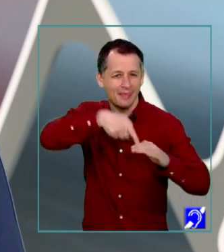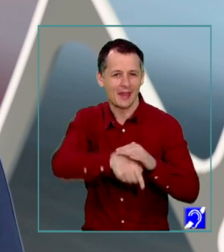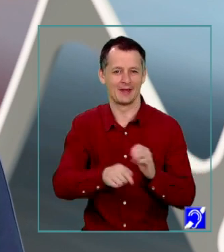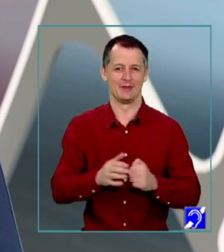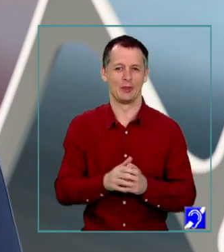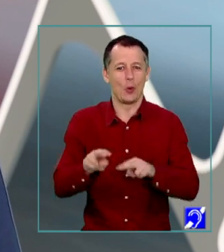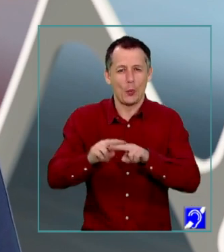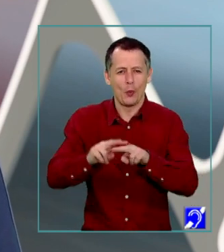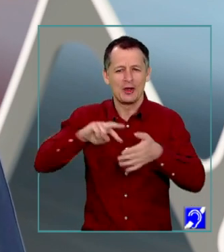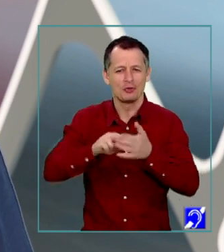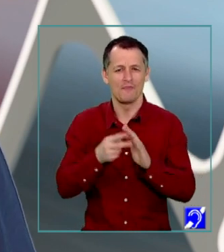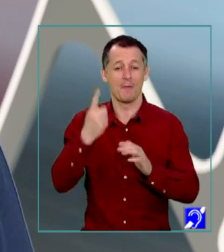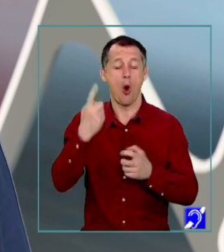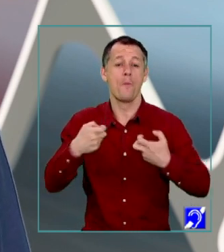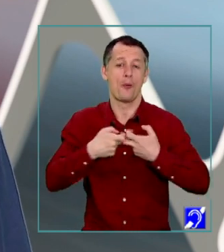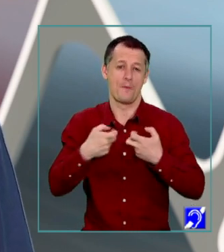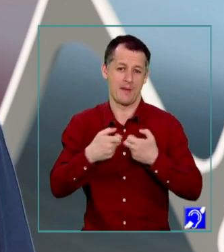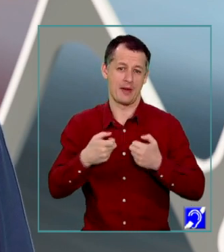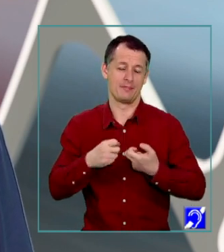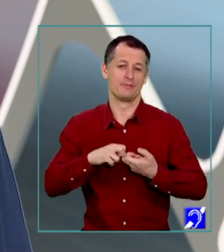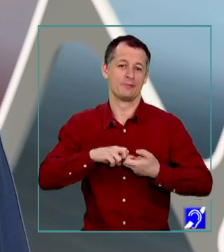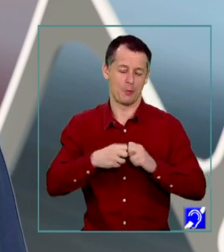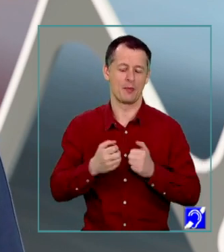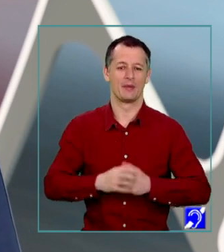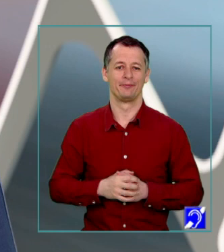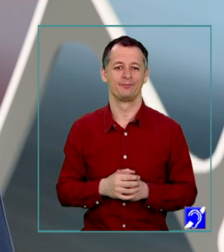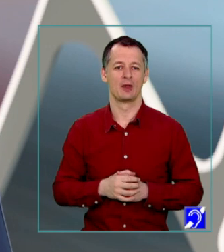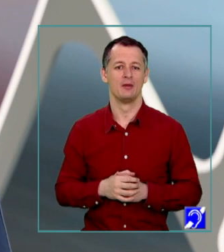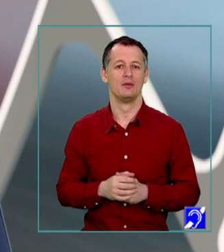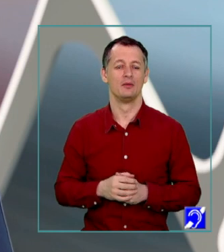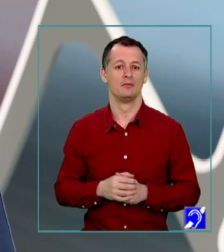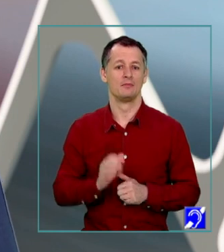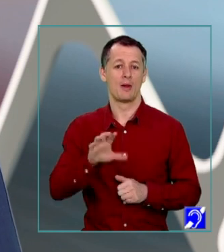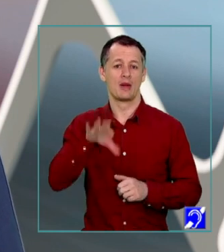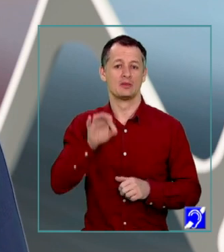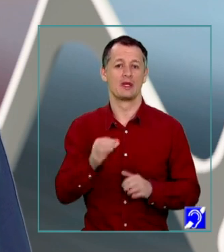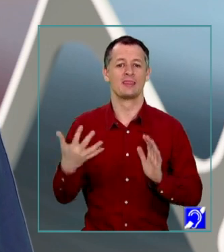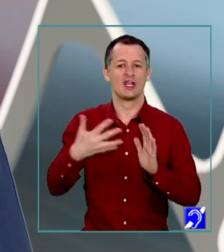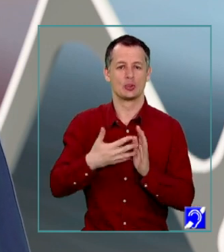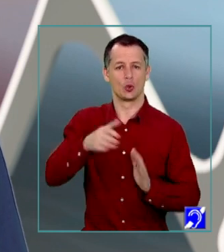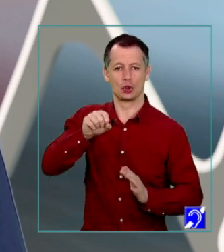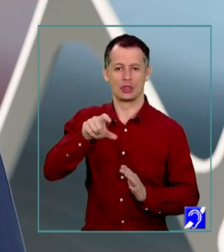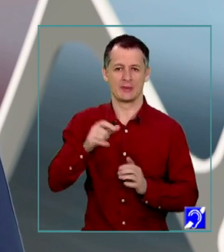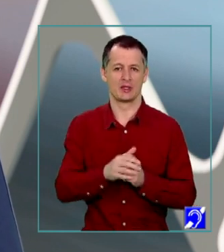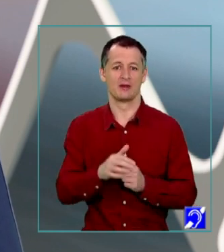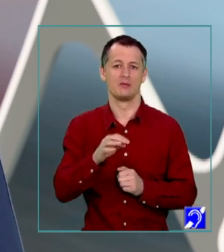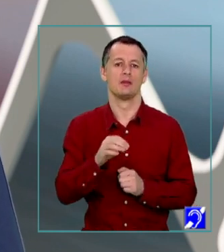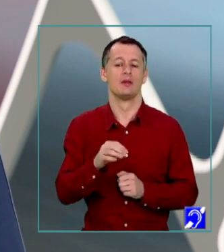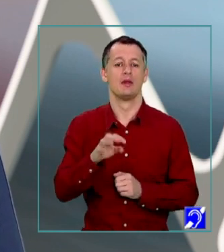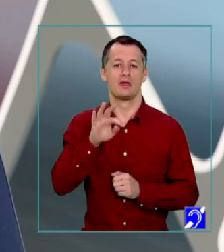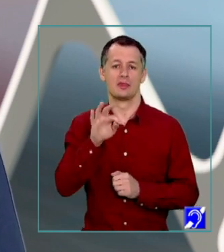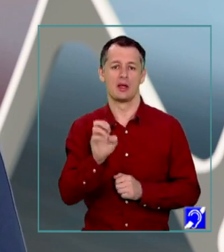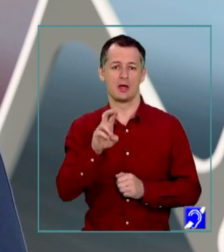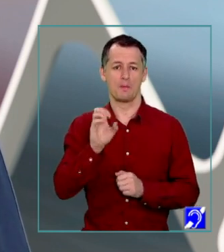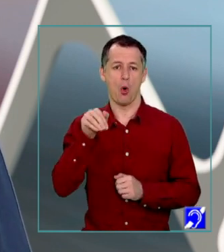care rezolvăm o problemă. Și am ales testul 12, modulul de termodinamică.